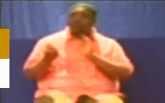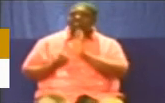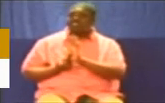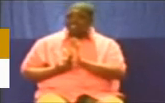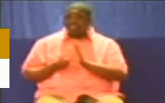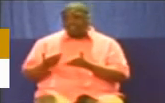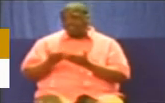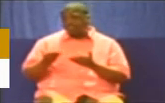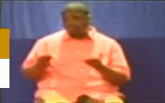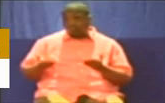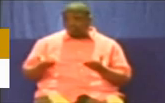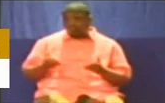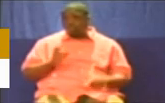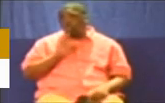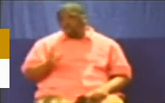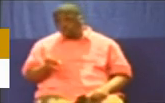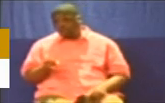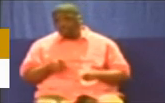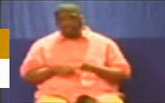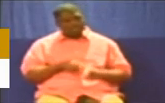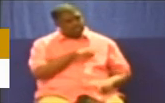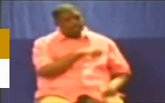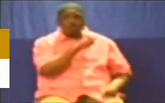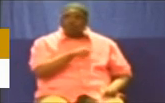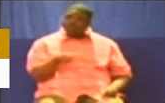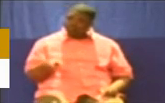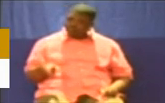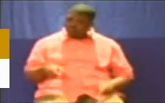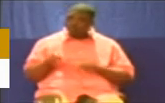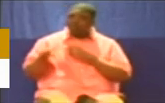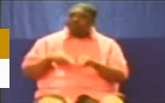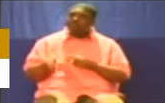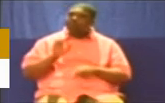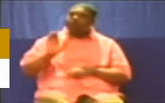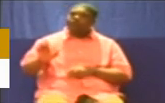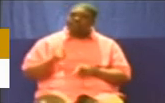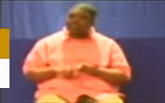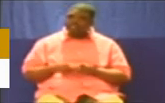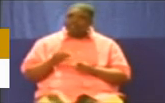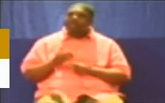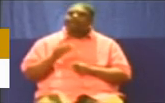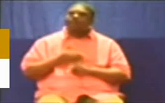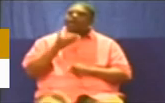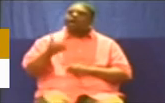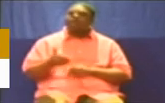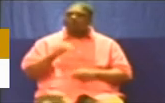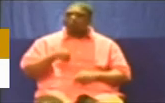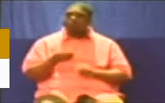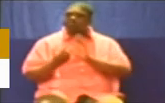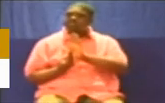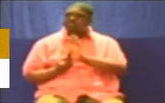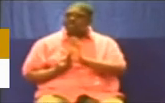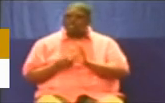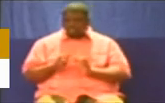kulikuwa na hoja kwamba hawa watu washtuke kwamba ule mkataba wake, kwa sababu baada ya mwezi wa 6 bunge litakuwa na hela